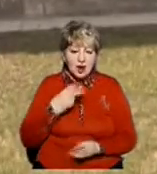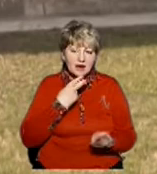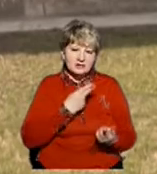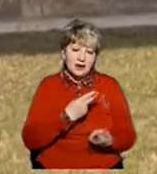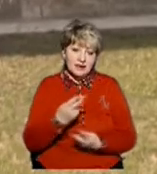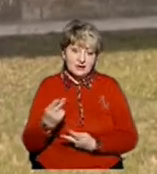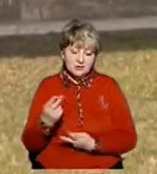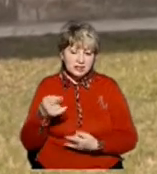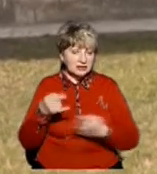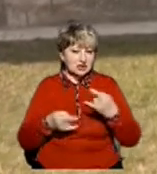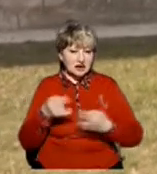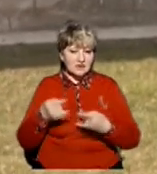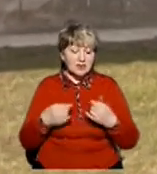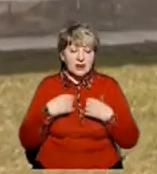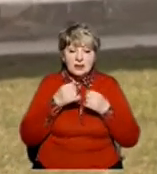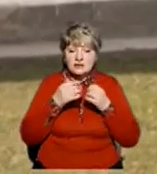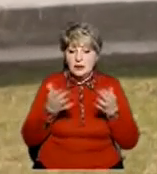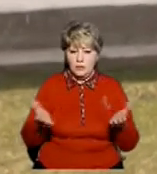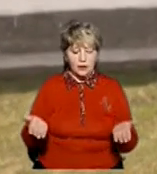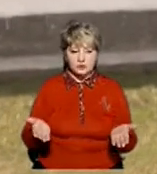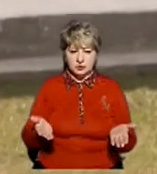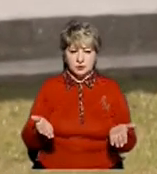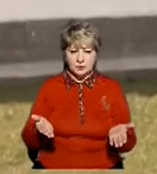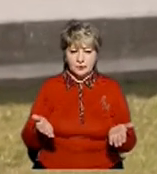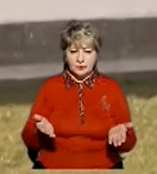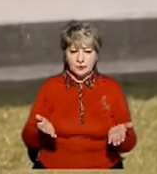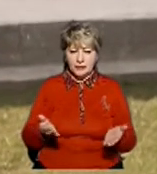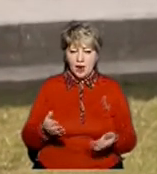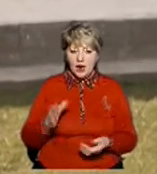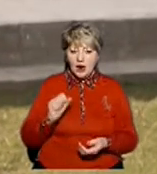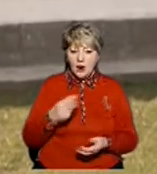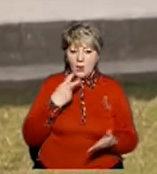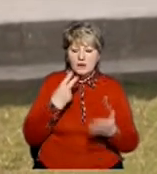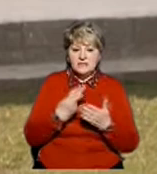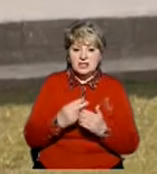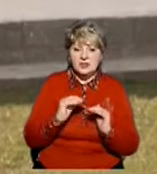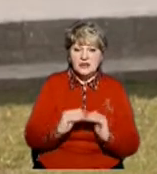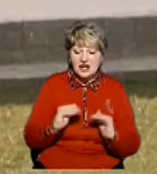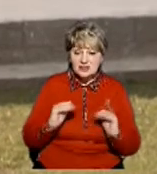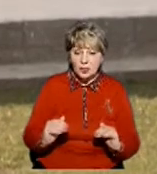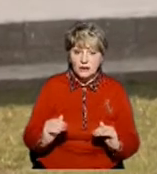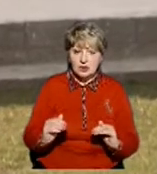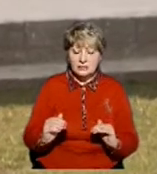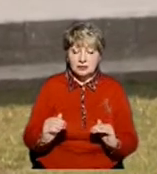дивлюся, телевізора я не можу. А ще де діток побачу.